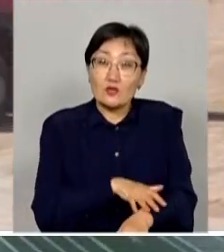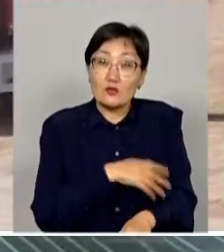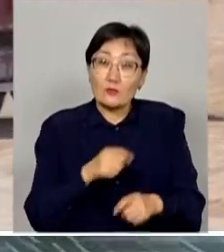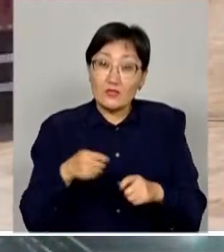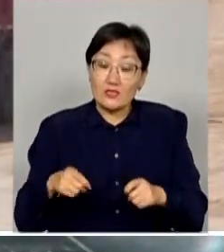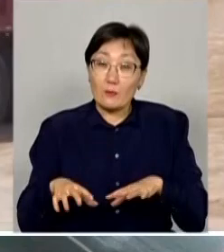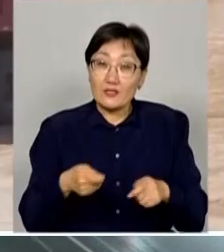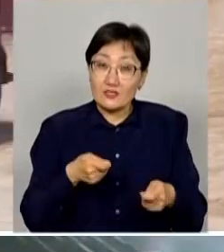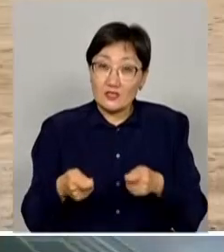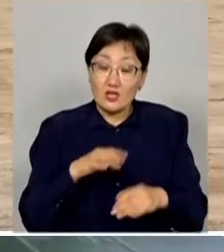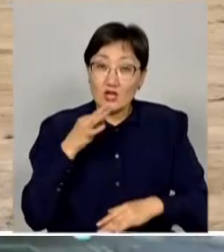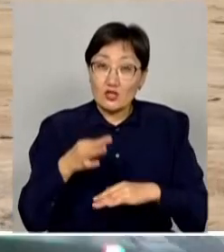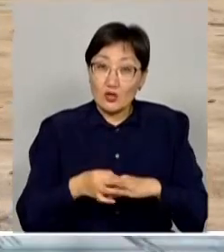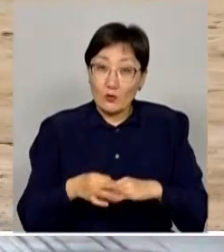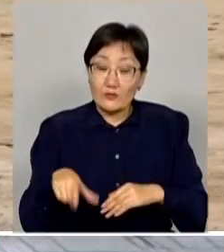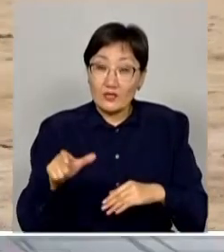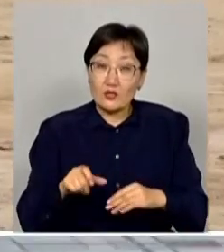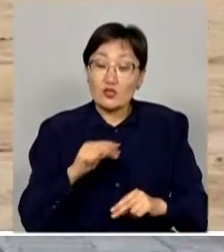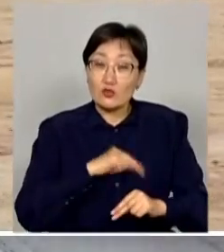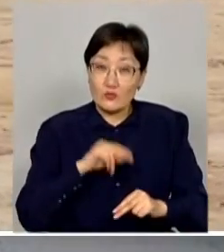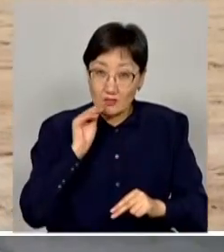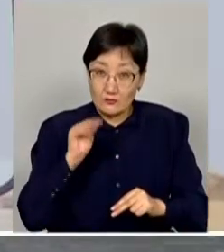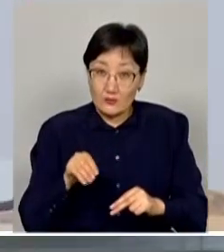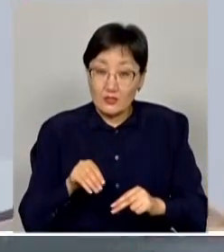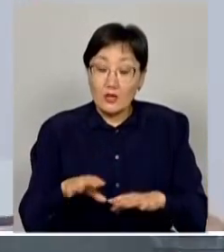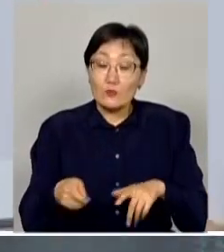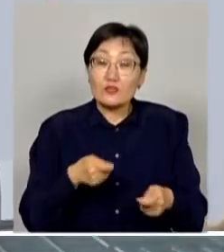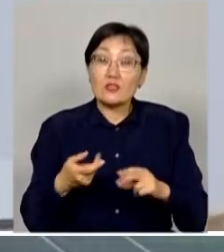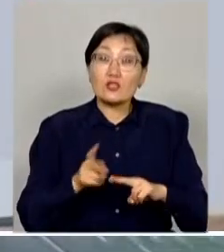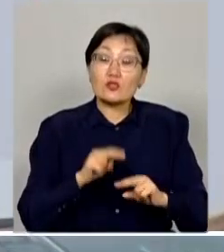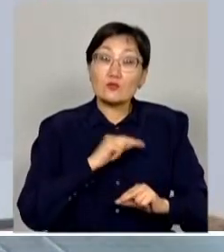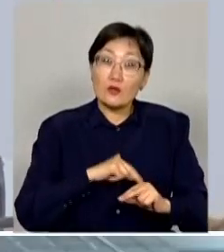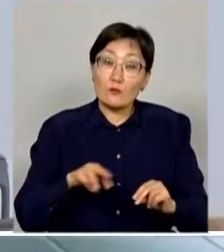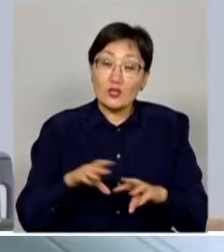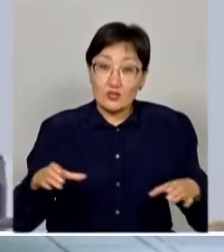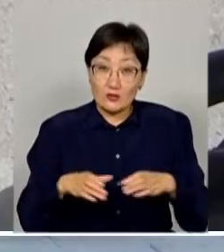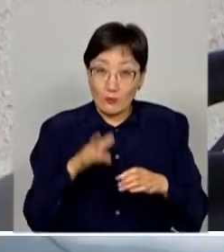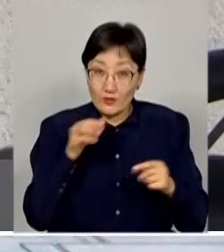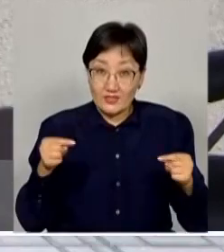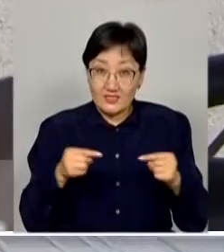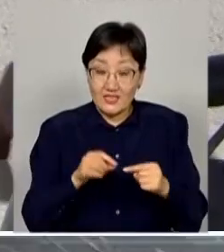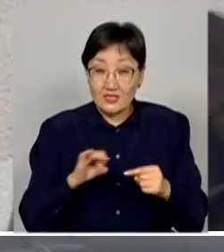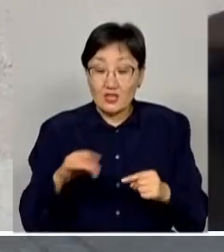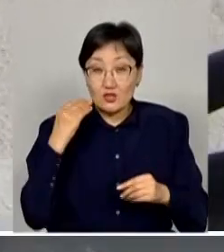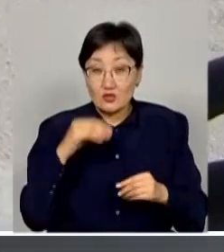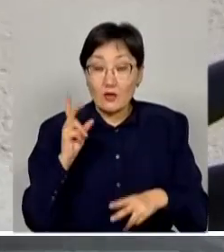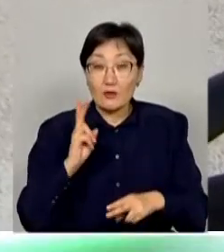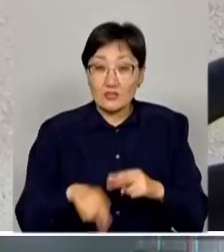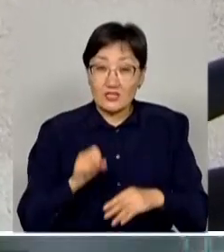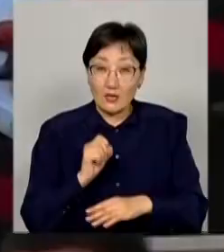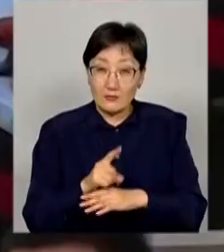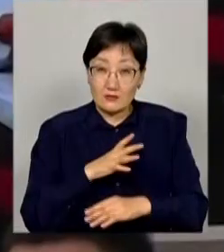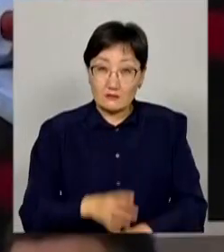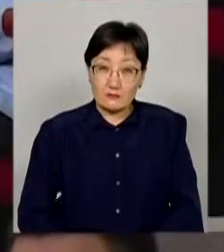деген президент жауаптылар жұмысын сынға алды. Мемлекет басшысы бұл шаруаны үкіметке уақытылы әрі сапалы аяқтауды